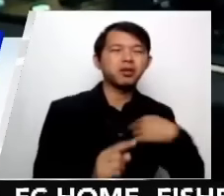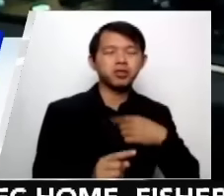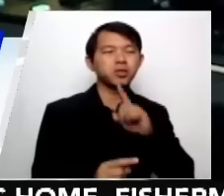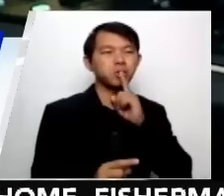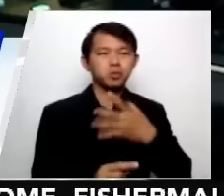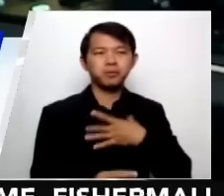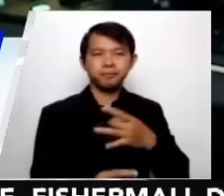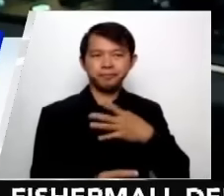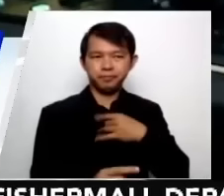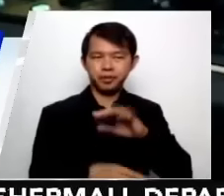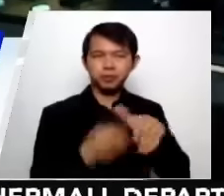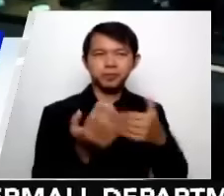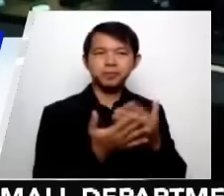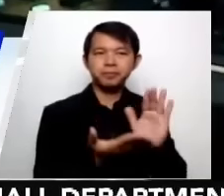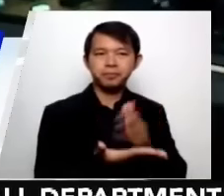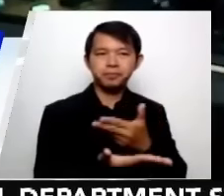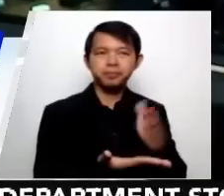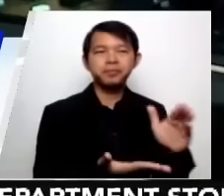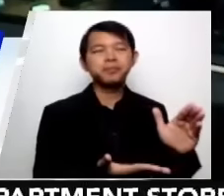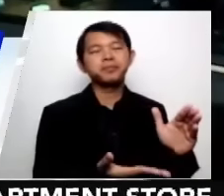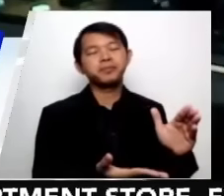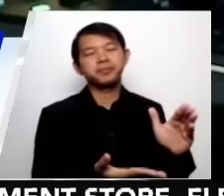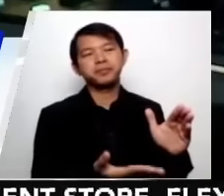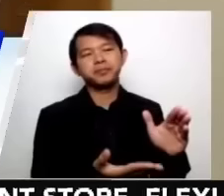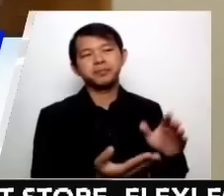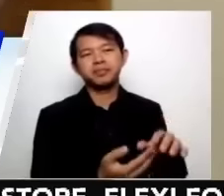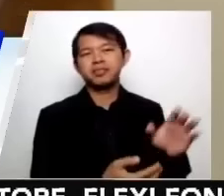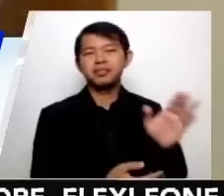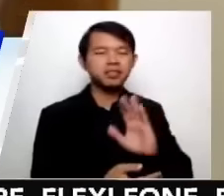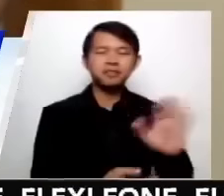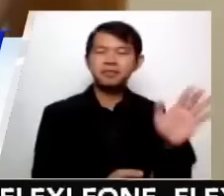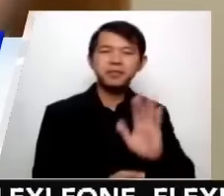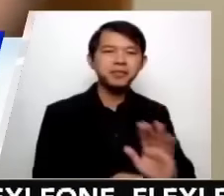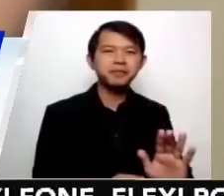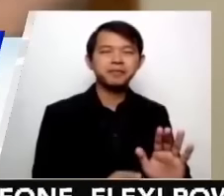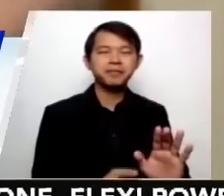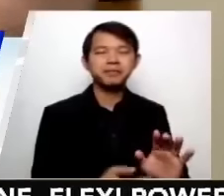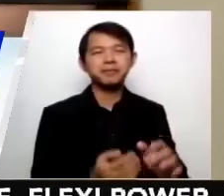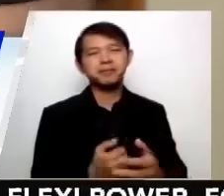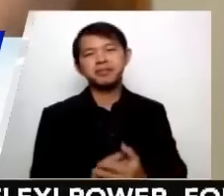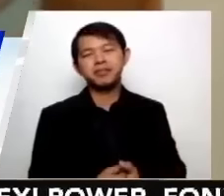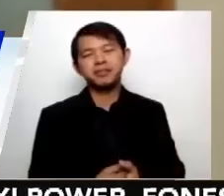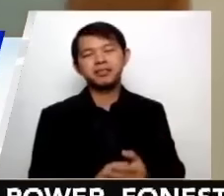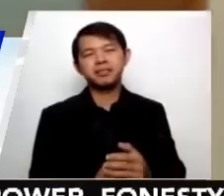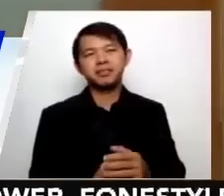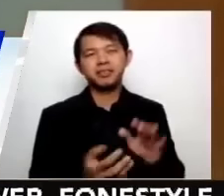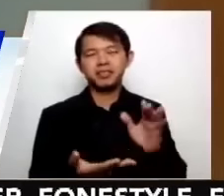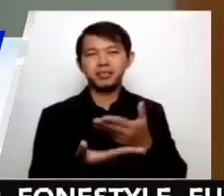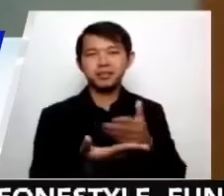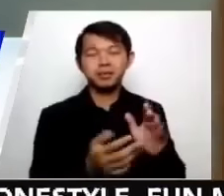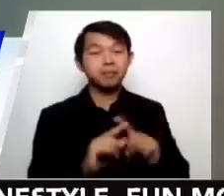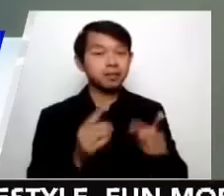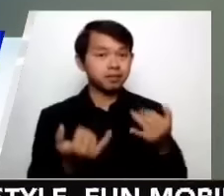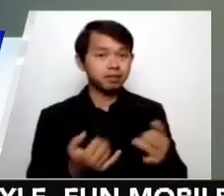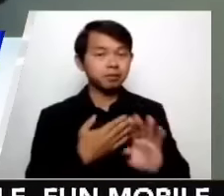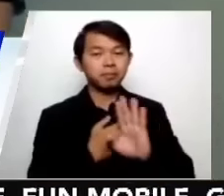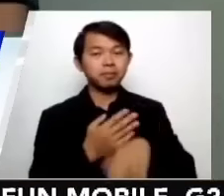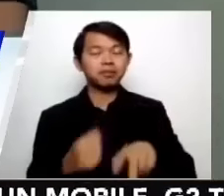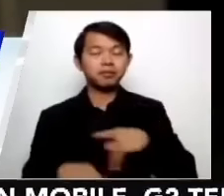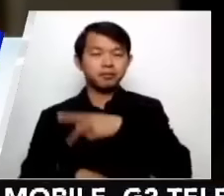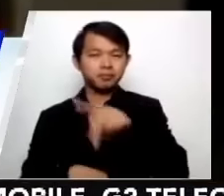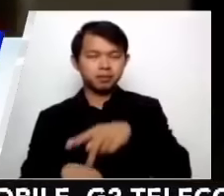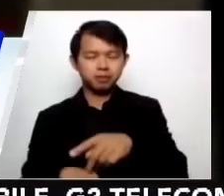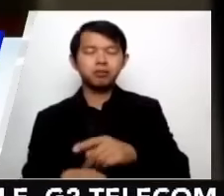Yung mga we're never, ever, ever. Ngayong balik Pinas na, mas inspired daw si David na